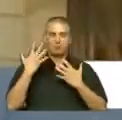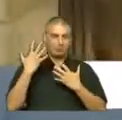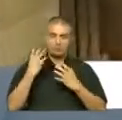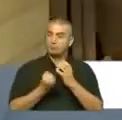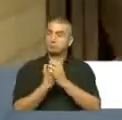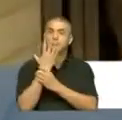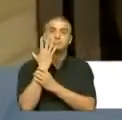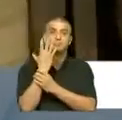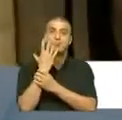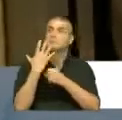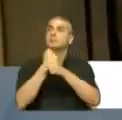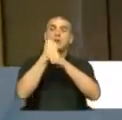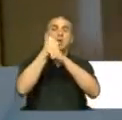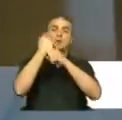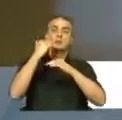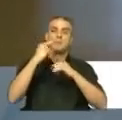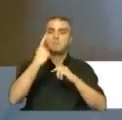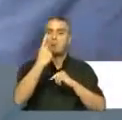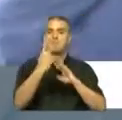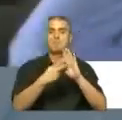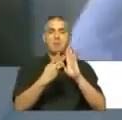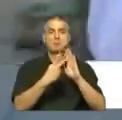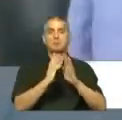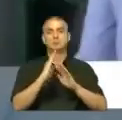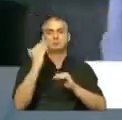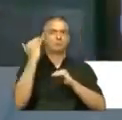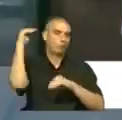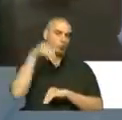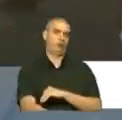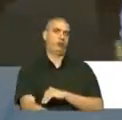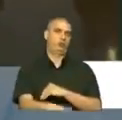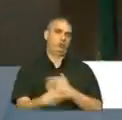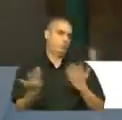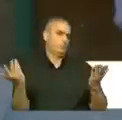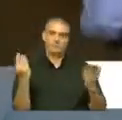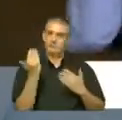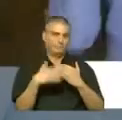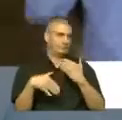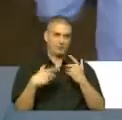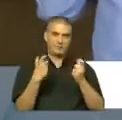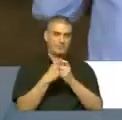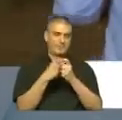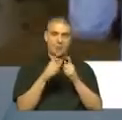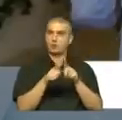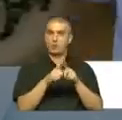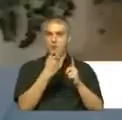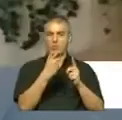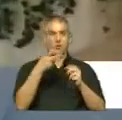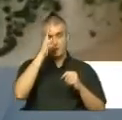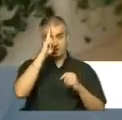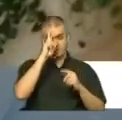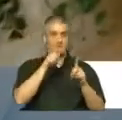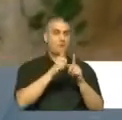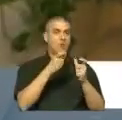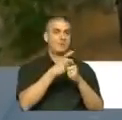קמות, הן מצליחות קדנציה או שתיים, אבל הן נופלות, ובסופו של דבר מפלגות כמו הליכוד וכמו